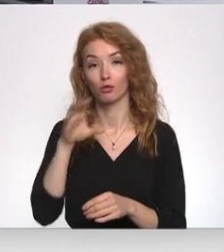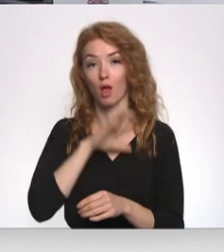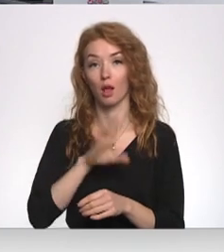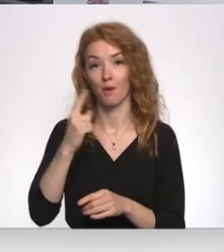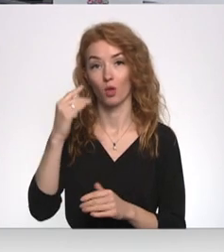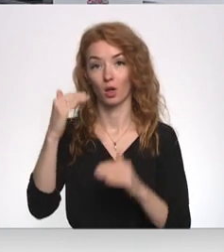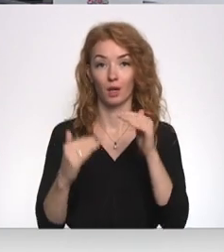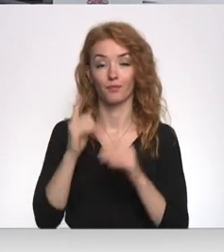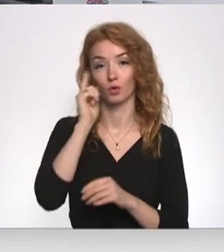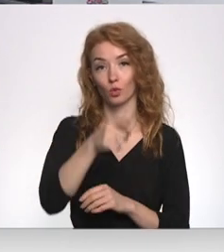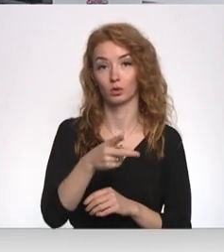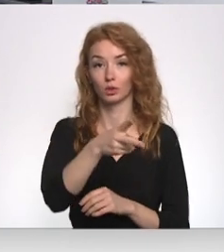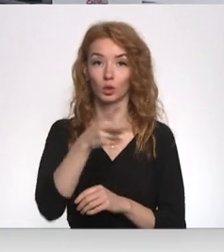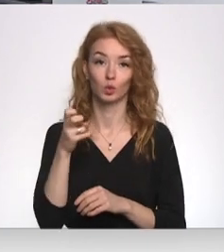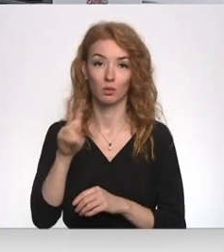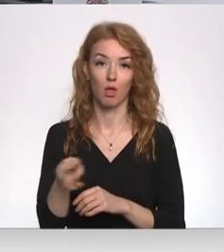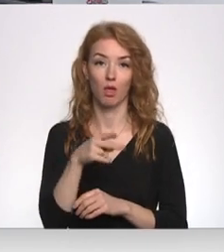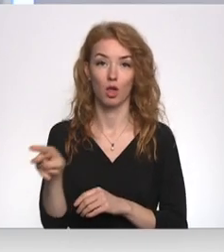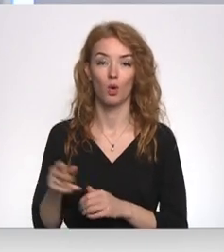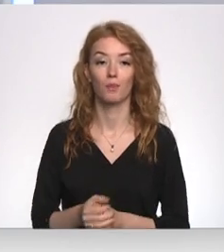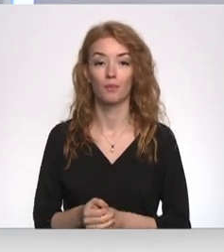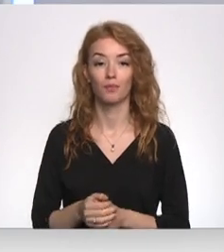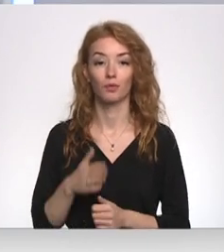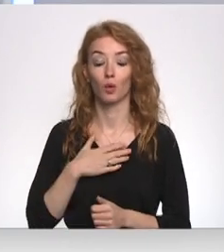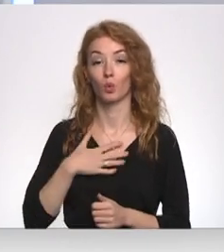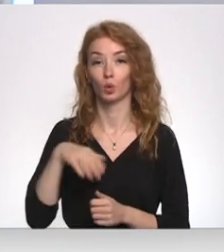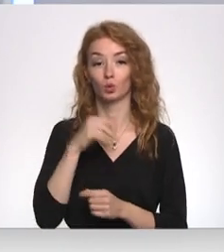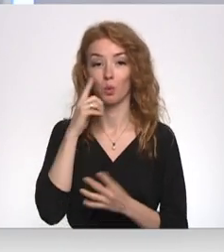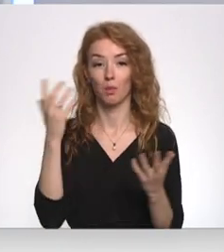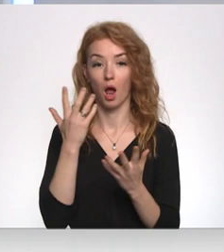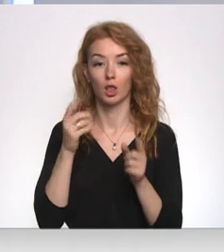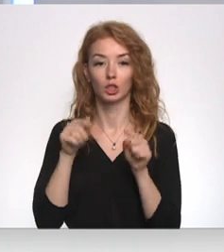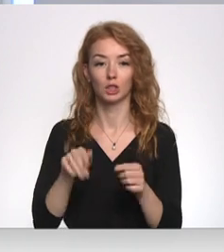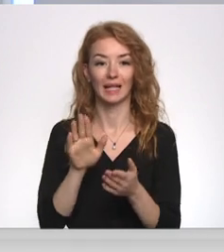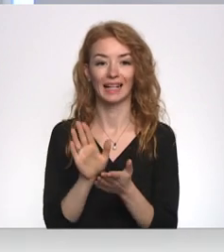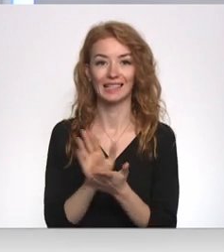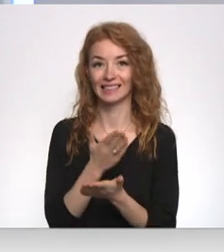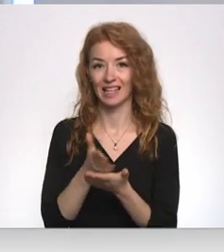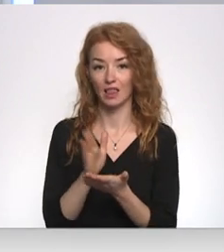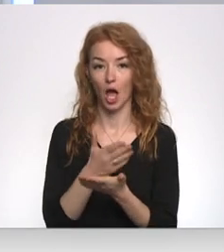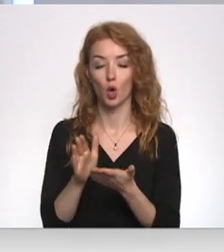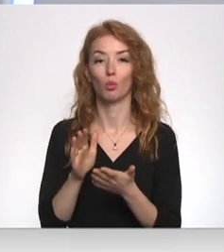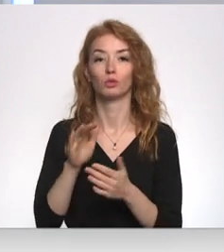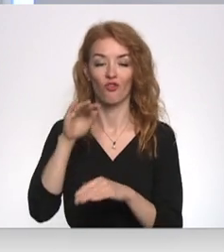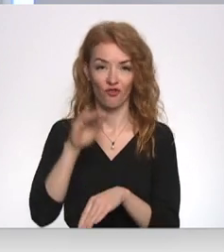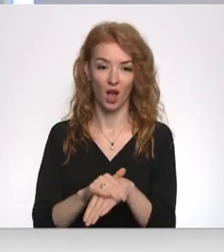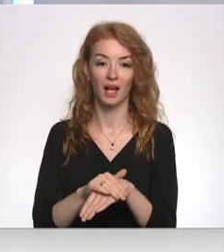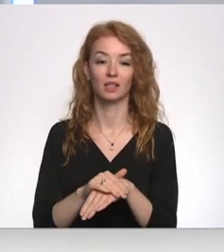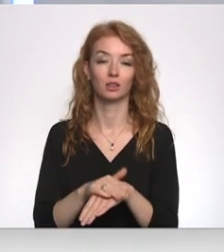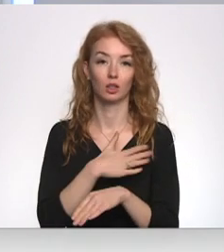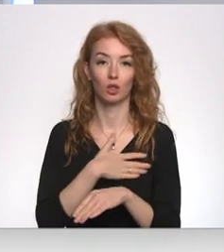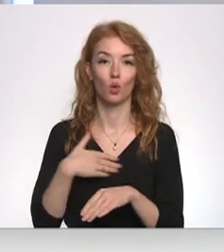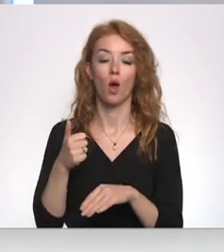likmi būtu 1200 eiro. Mūsuprāt, šis risinājums pēc būtības